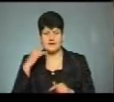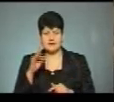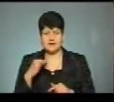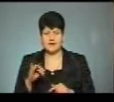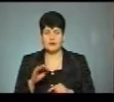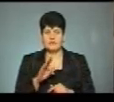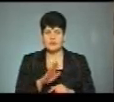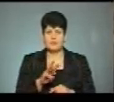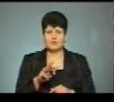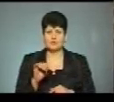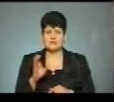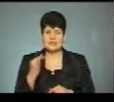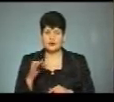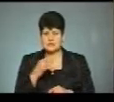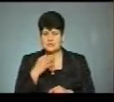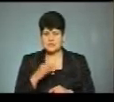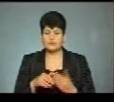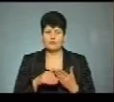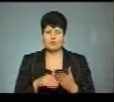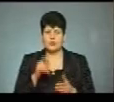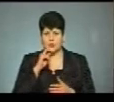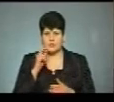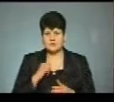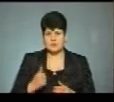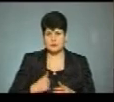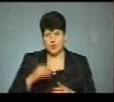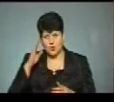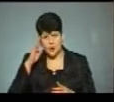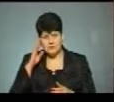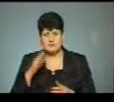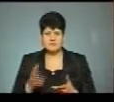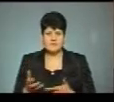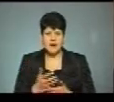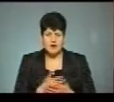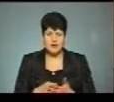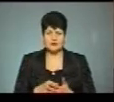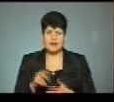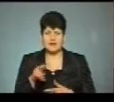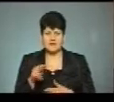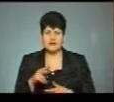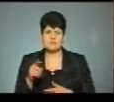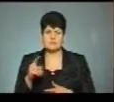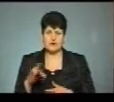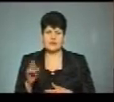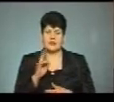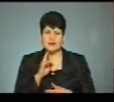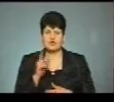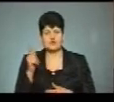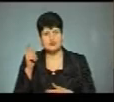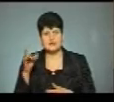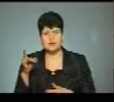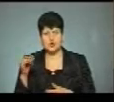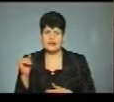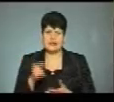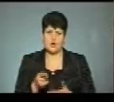Володимир Мусейко повідомив, допомогу для українських бійців збиратимуть у Лановецькому, Зборівському, Кременецькому, Чортківському районах та